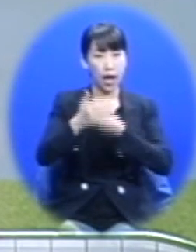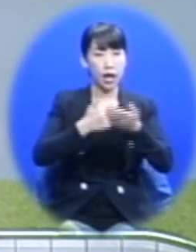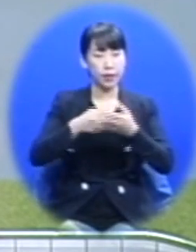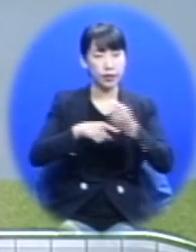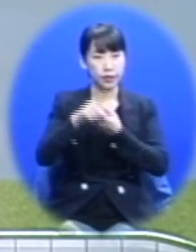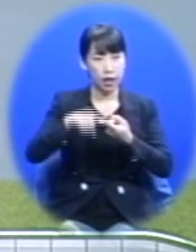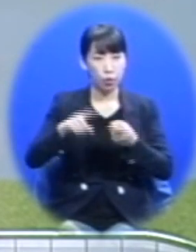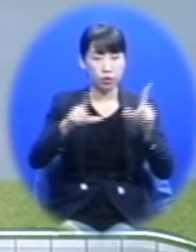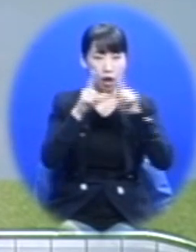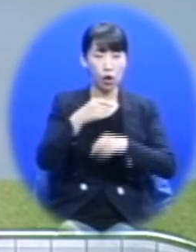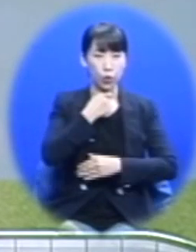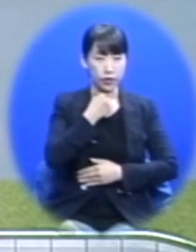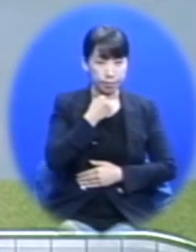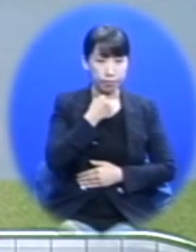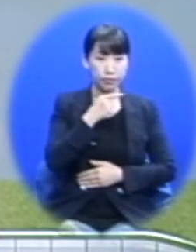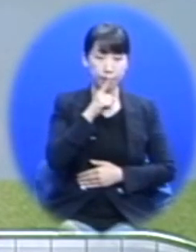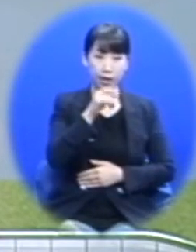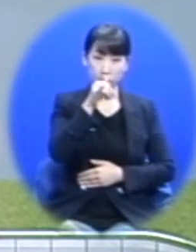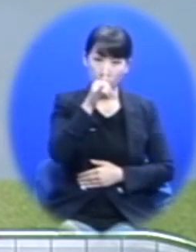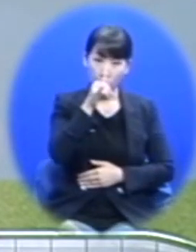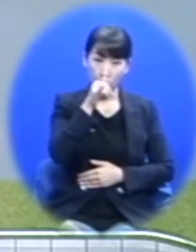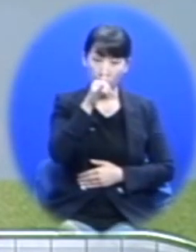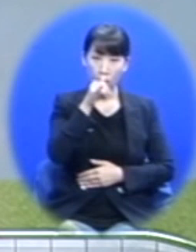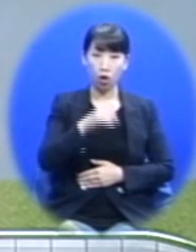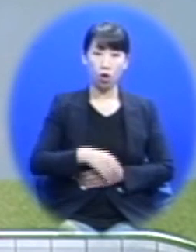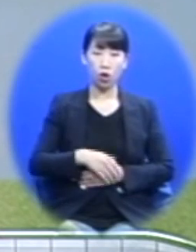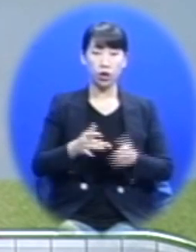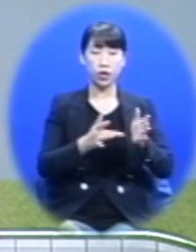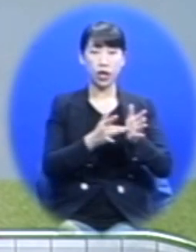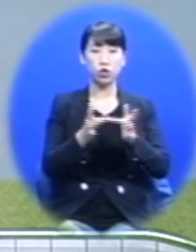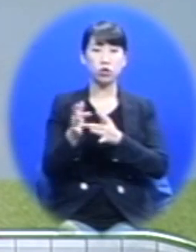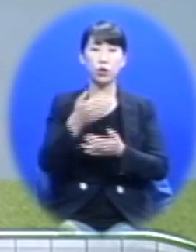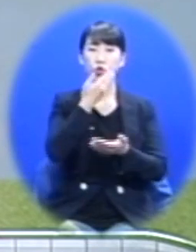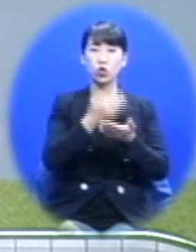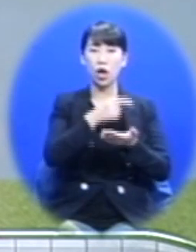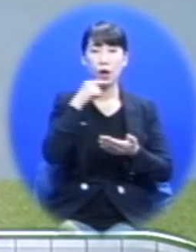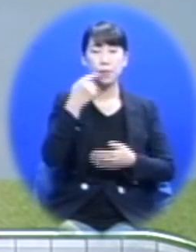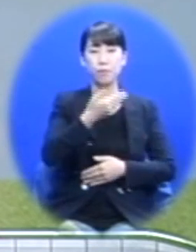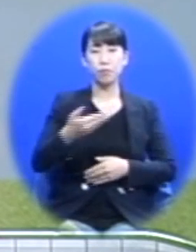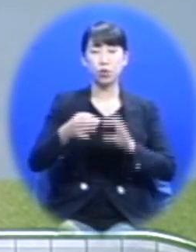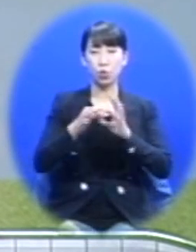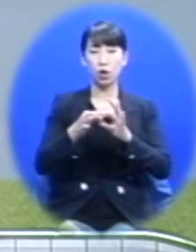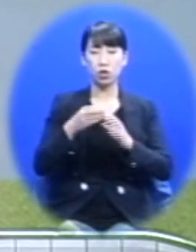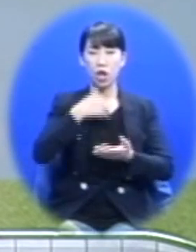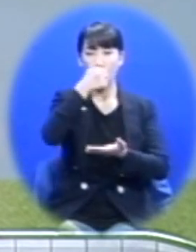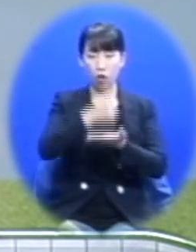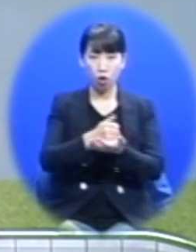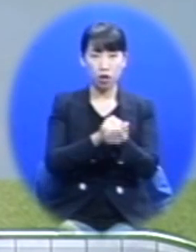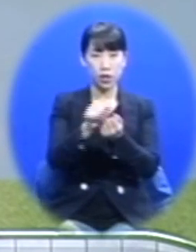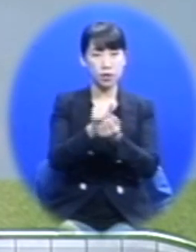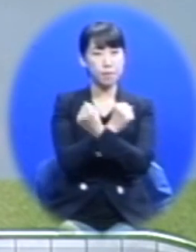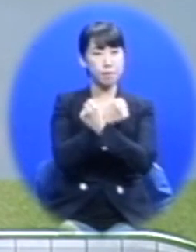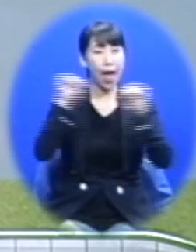하는 마음에 소원이 있고 여러분 안에 예수님의 보배 같은 피로 내 죄가 사함을 받았다는 믿음이